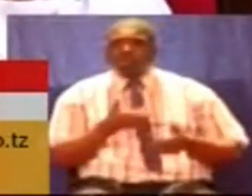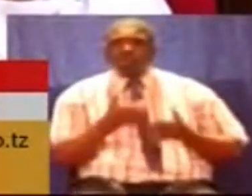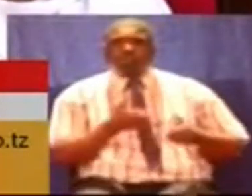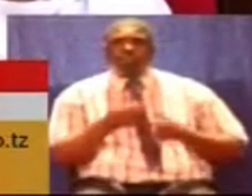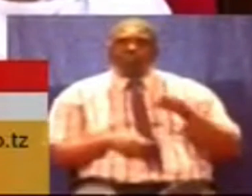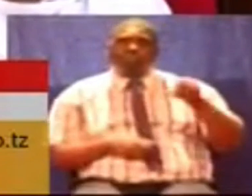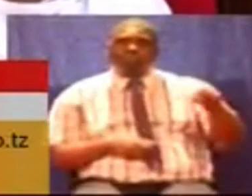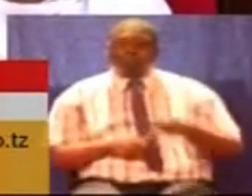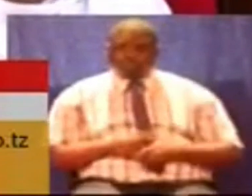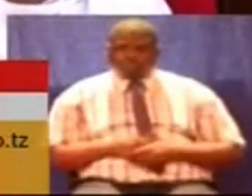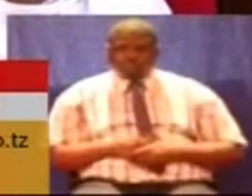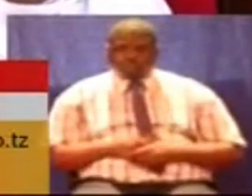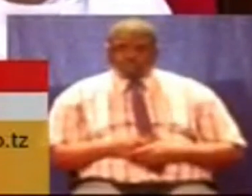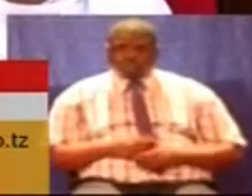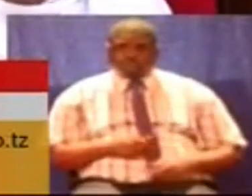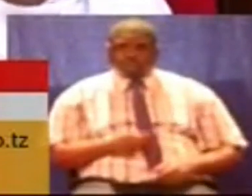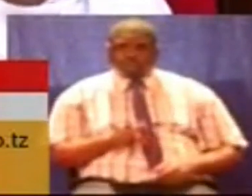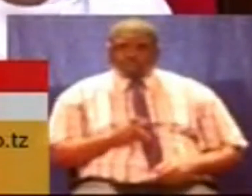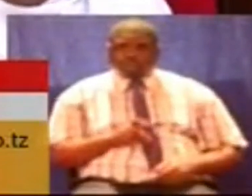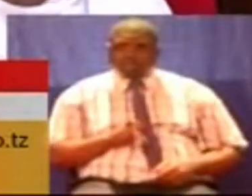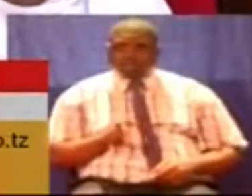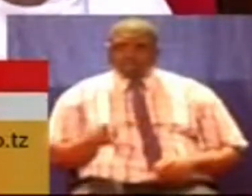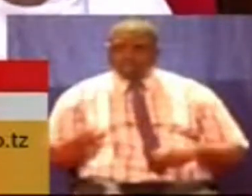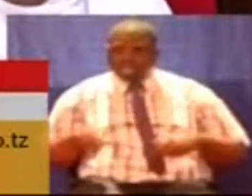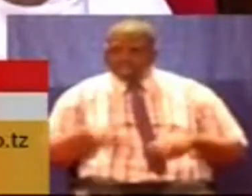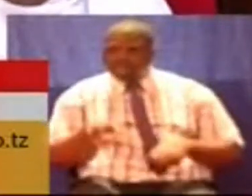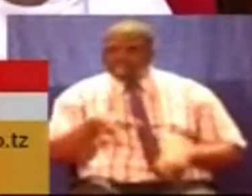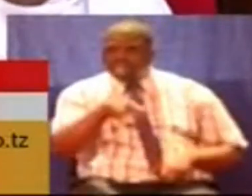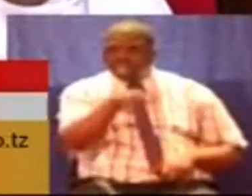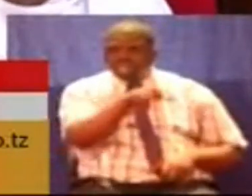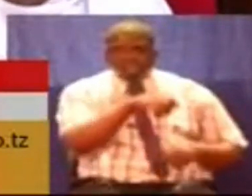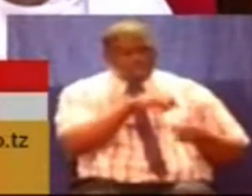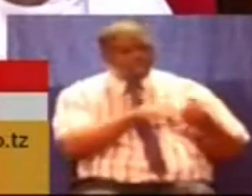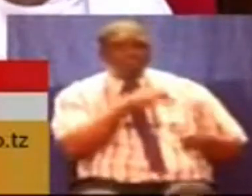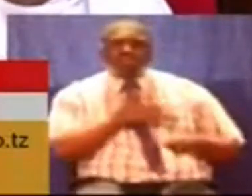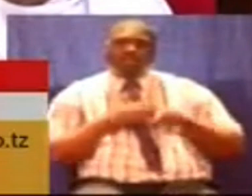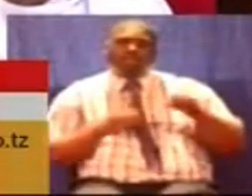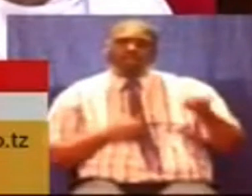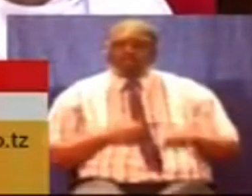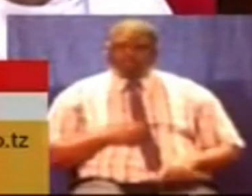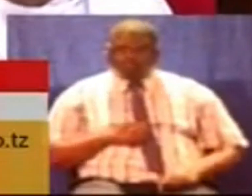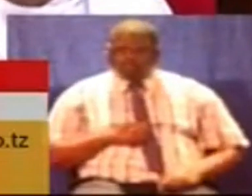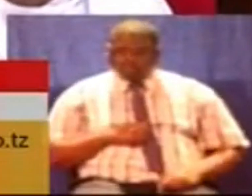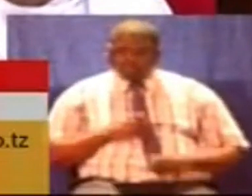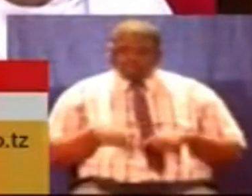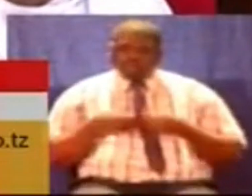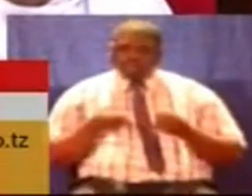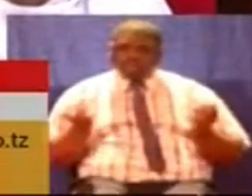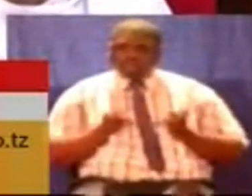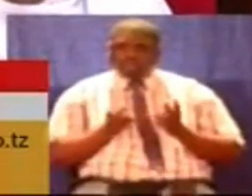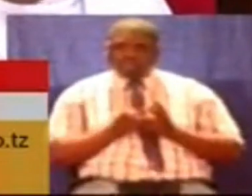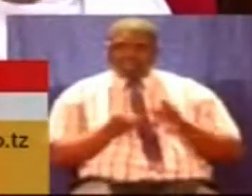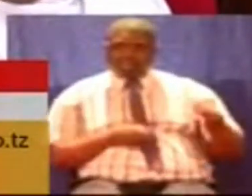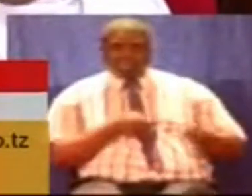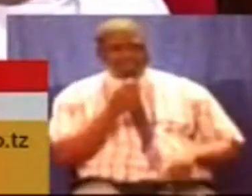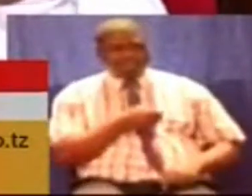Mwamoto huyo, mimi ni kibajaji fulani humu ndani, pamoja na kibajaji humu ndani ni marafiki zangu wakubwa. Lakini katika vile vile niwapongeze